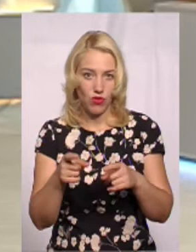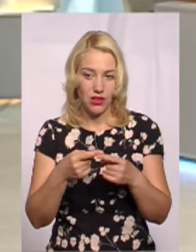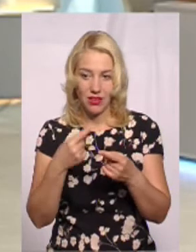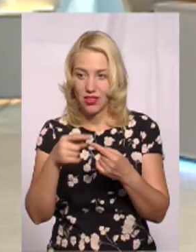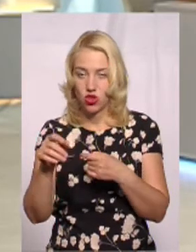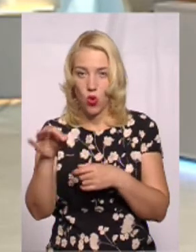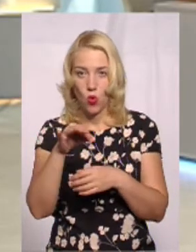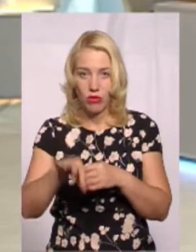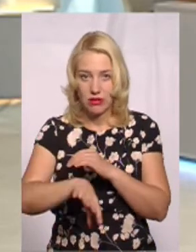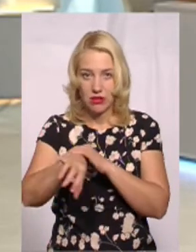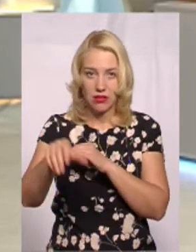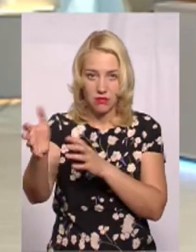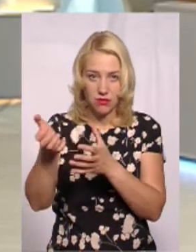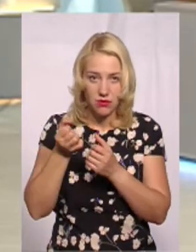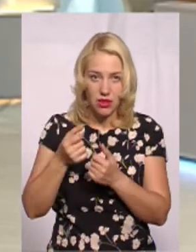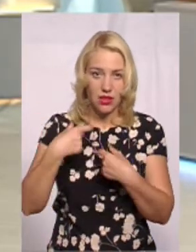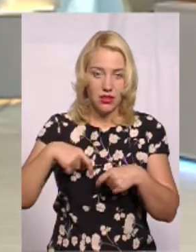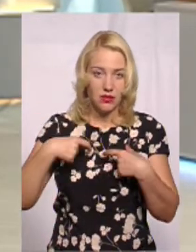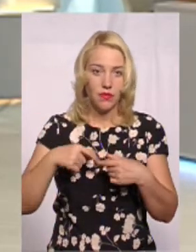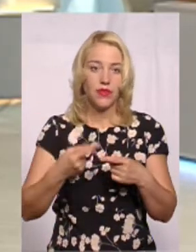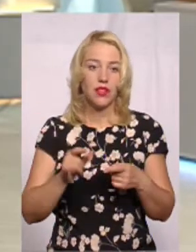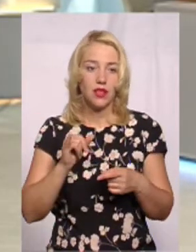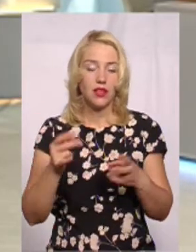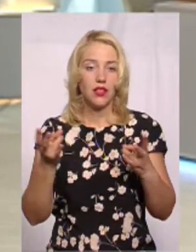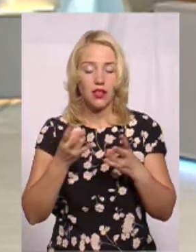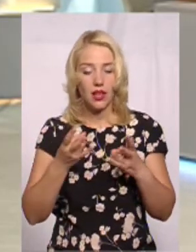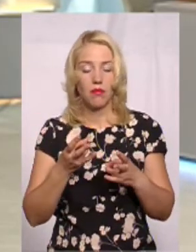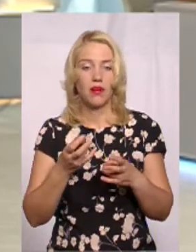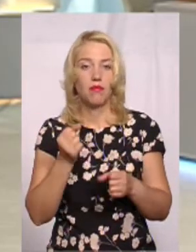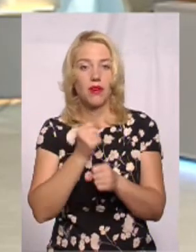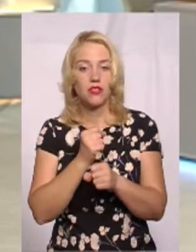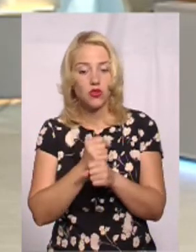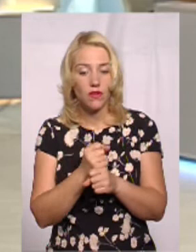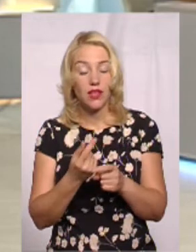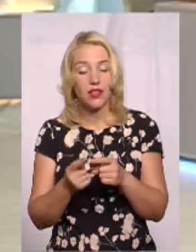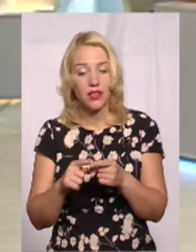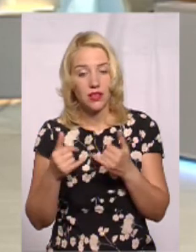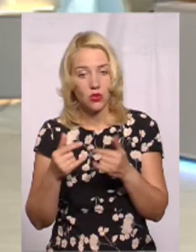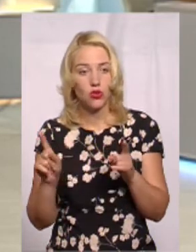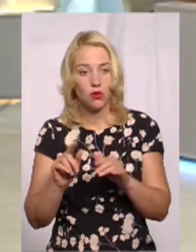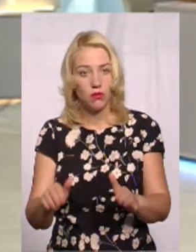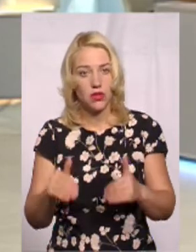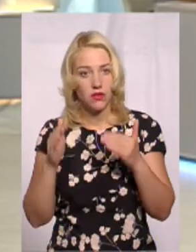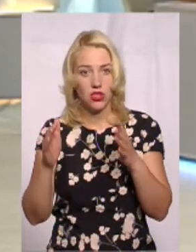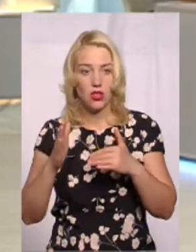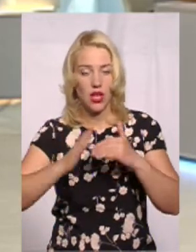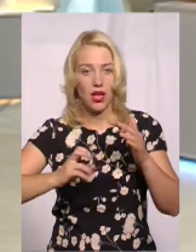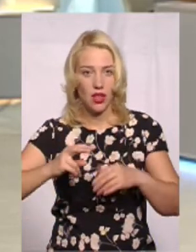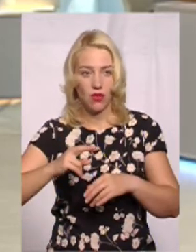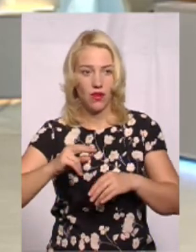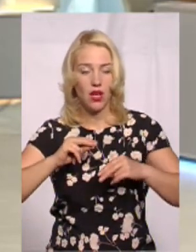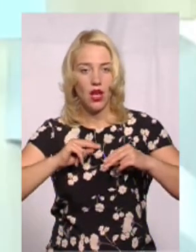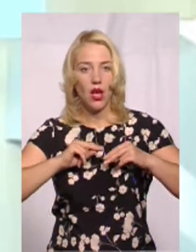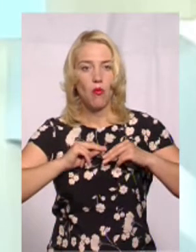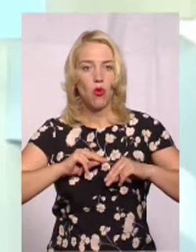врешті-решт, так? Тобто, так само, як переманює нас. Тобто, потрібно працювати з цим для того, щоб підвищувати ось цей кадровий потенціал.